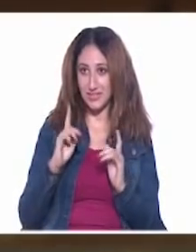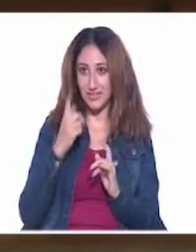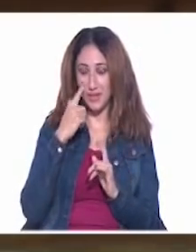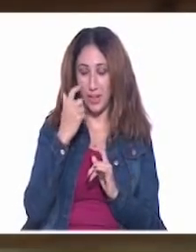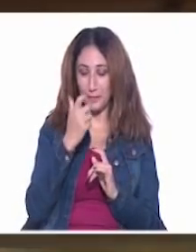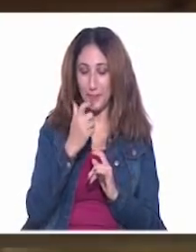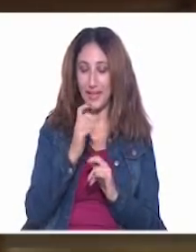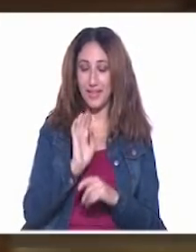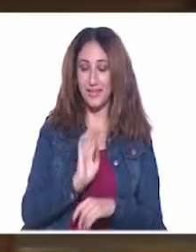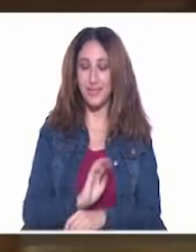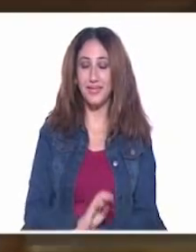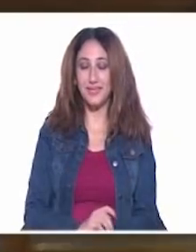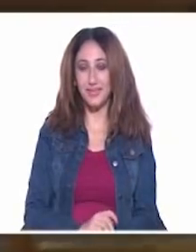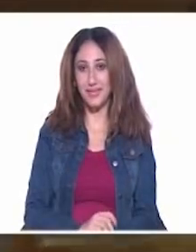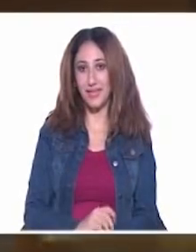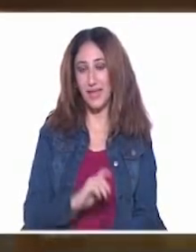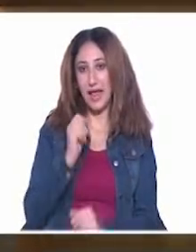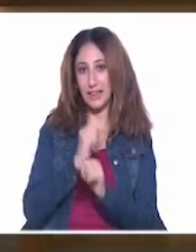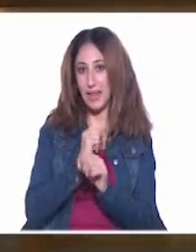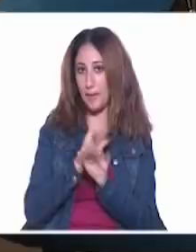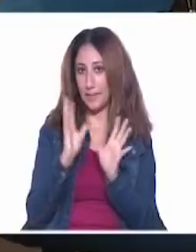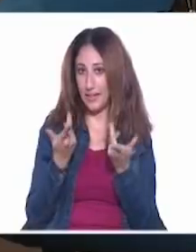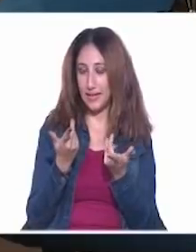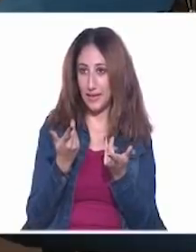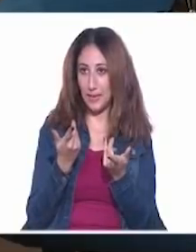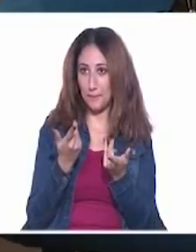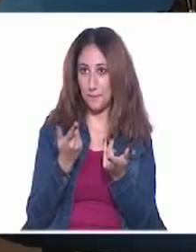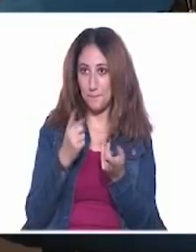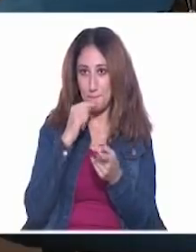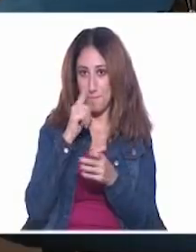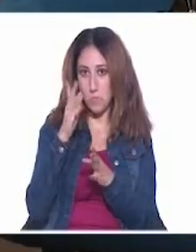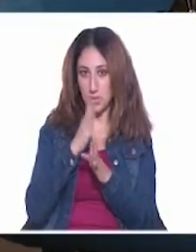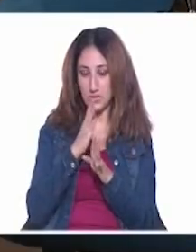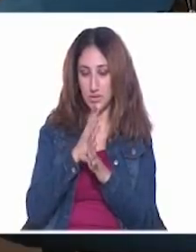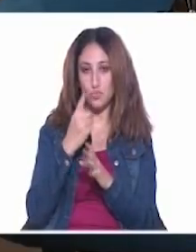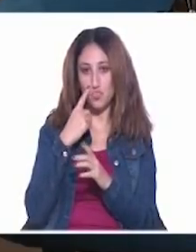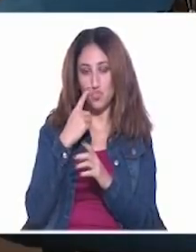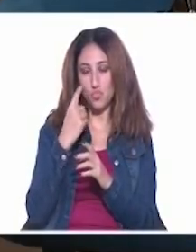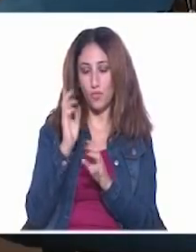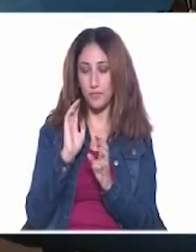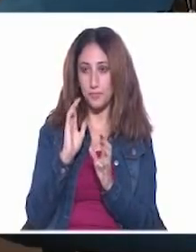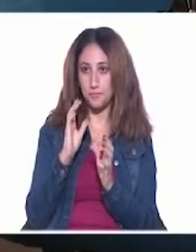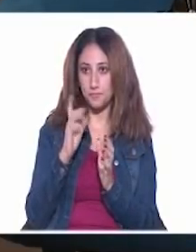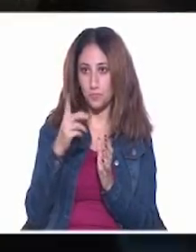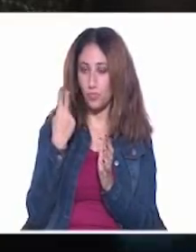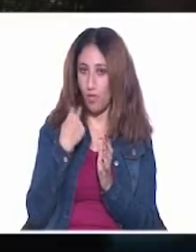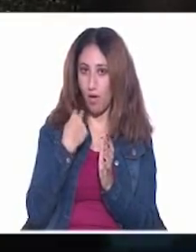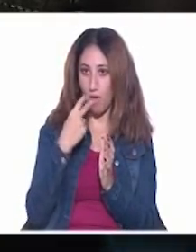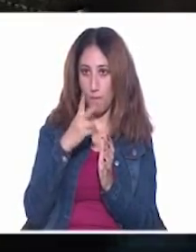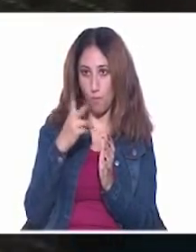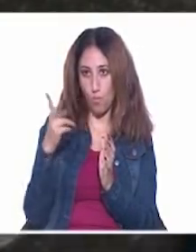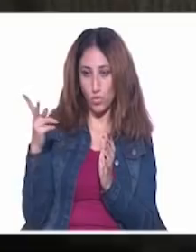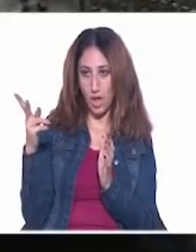موبايلك. فهتعمل ايه بقى النهارده مع ريهام؟ خلينا نشوف مع بعض. شوف كل الكاردز دي ارقام مختلفه زي ما حضرتك